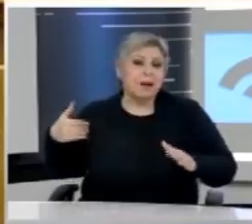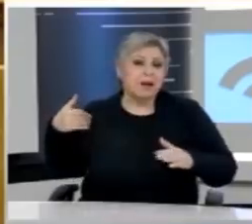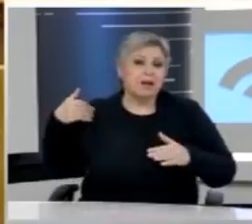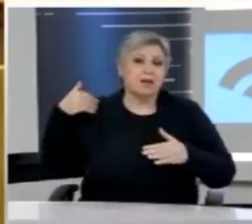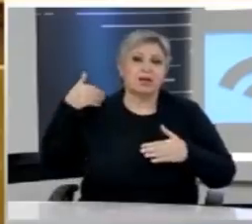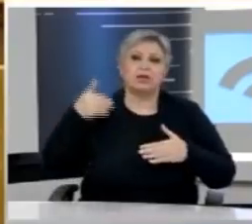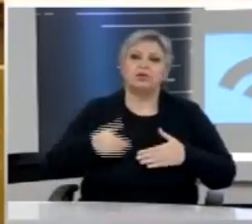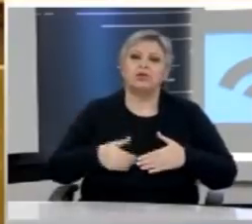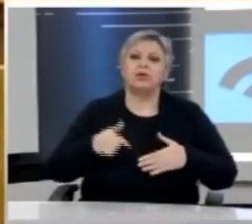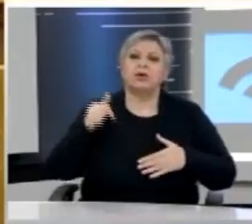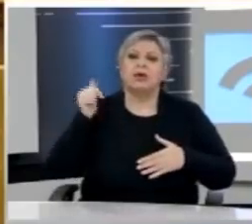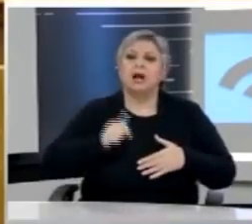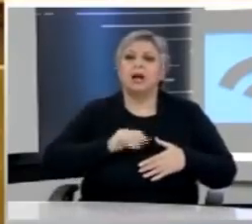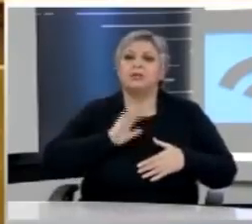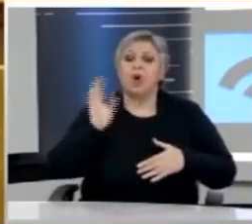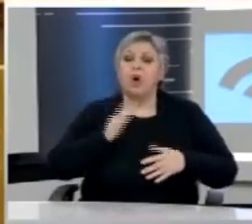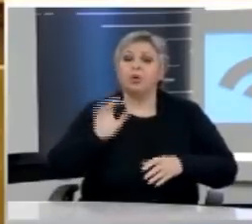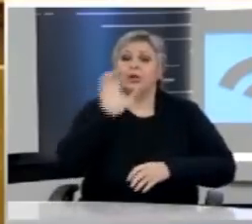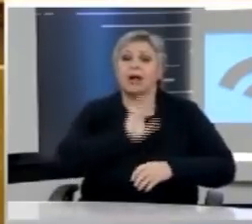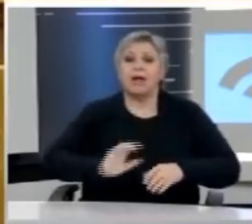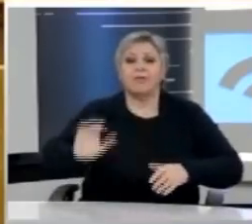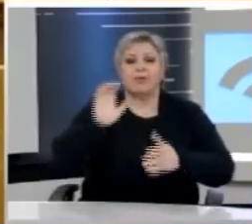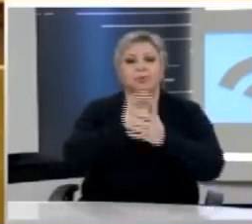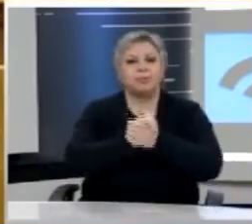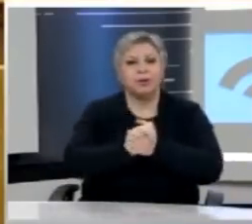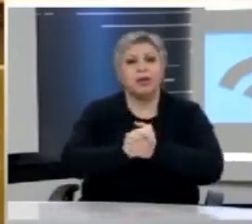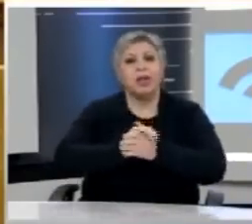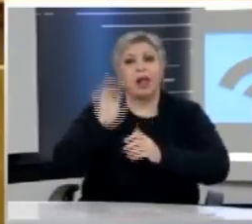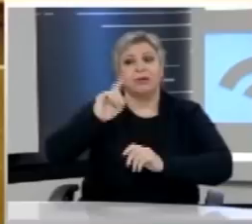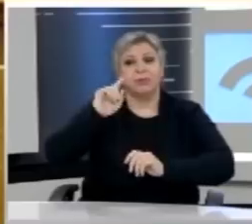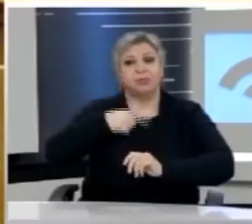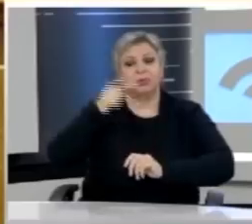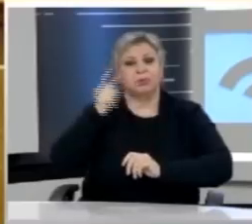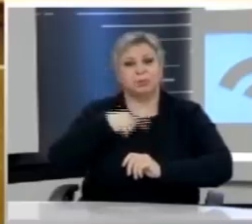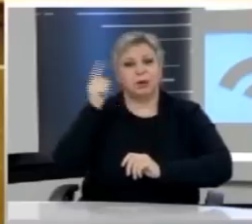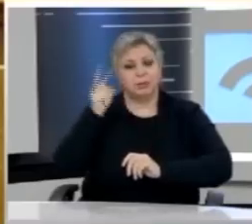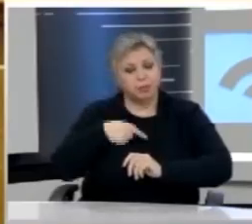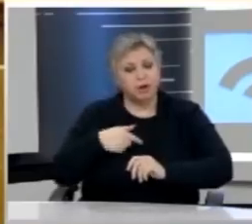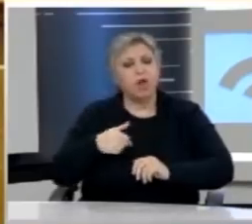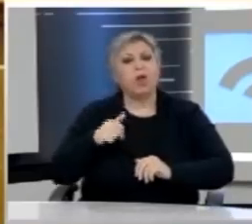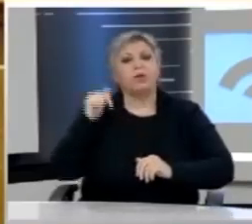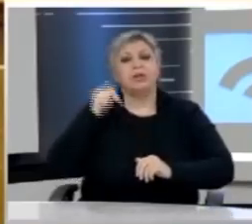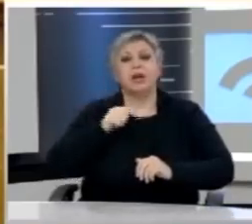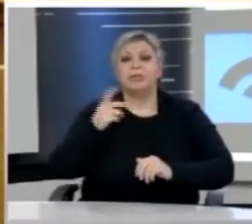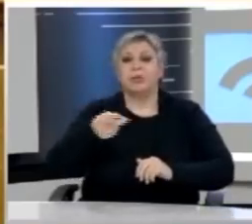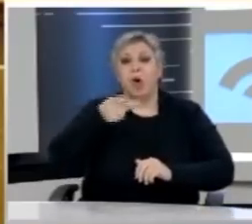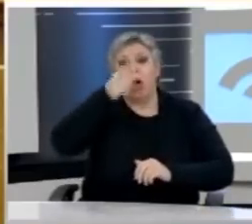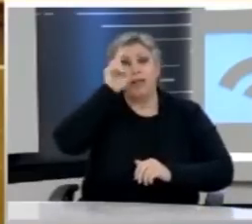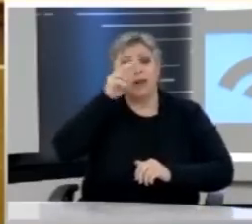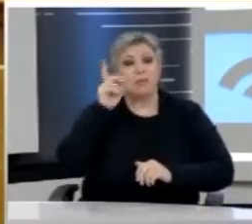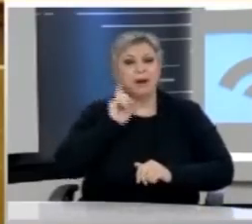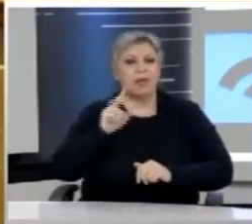τις λέει, κοινοτικές κατευθύνσεις και εισέπραξε με χαρά τα εύσημα της Μέρκελ στην